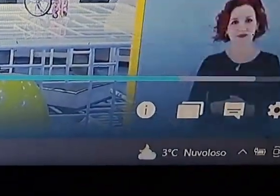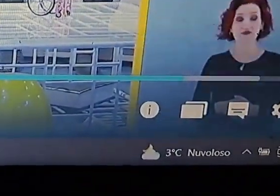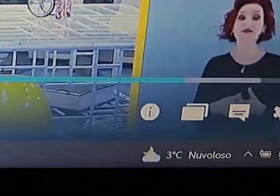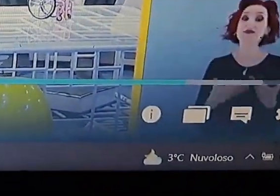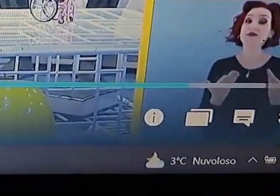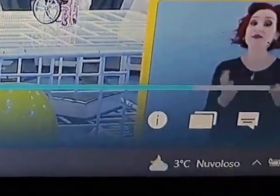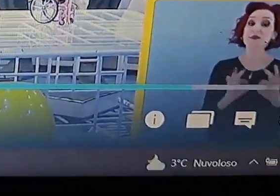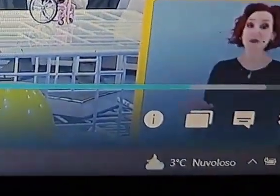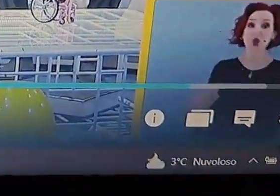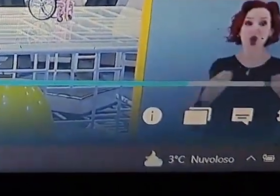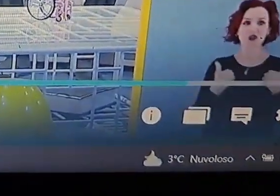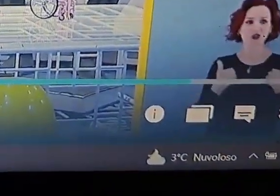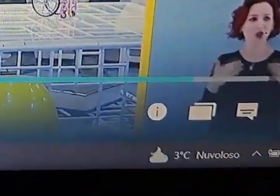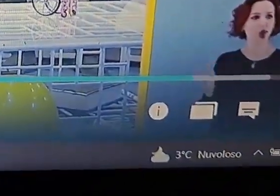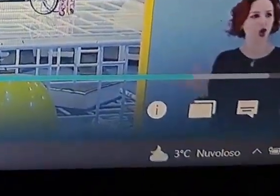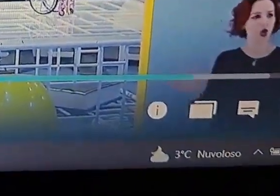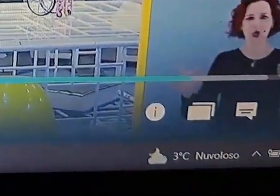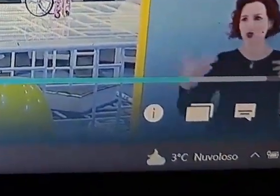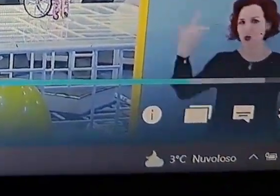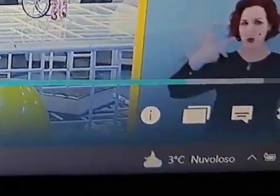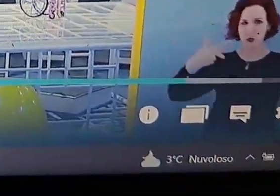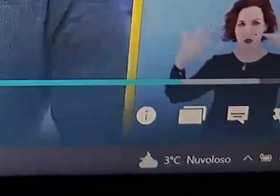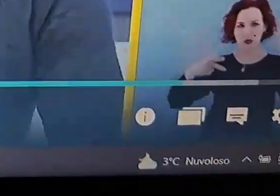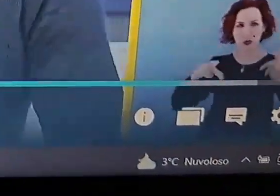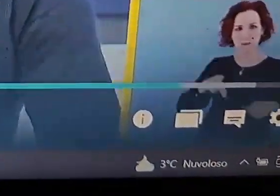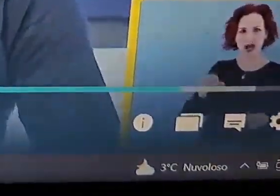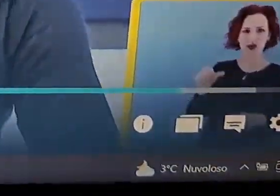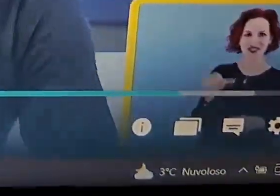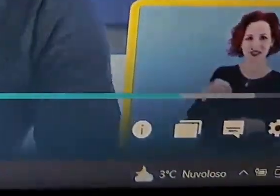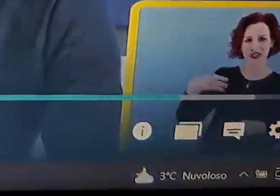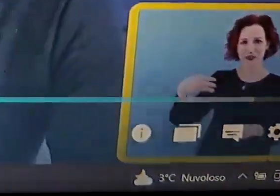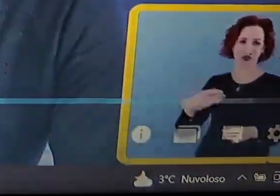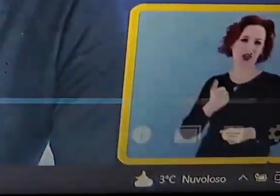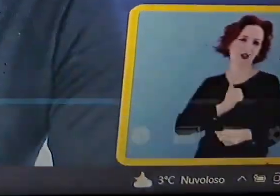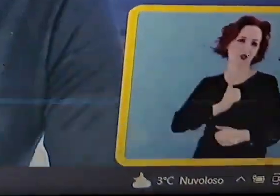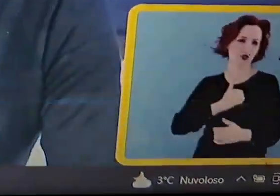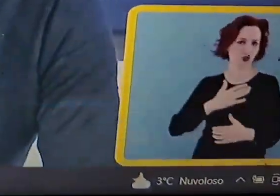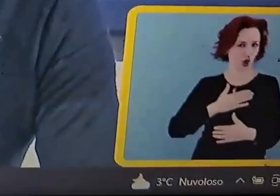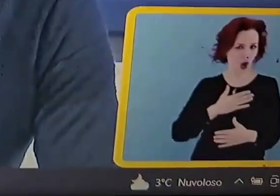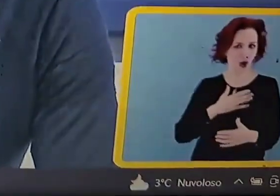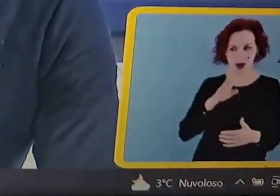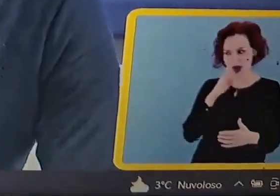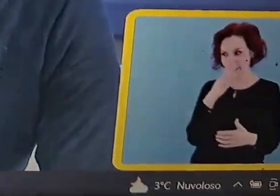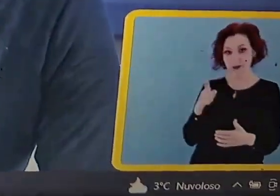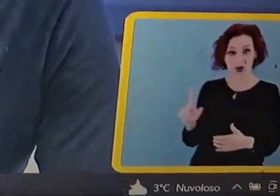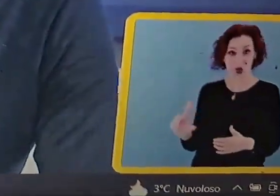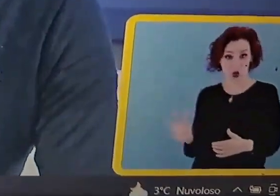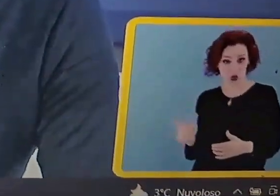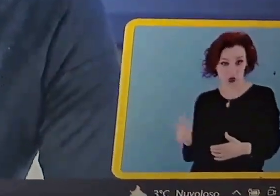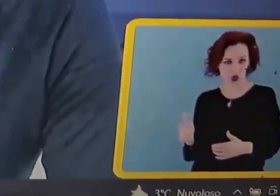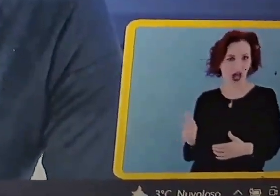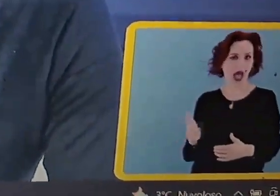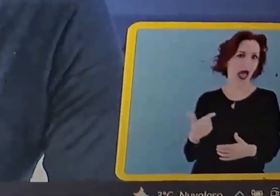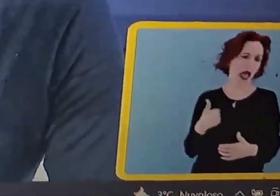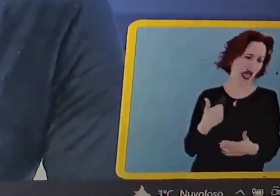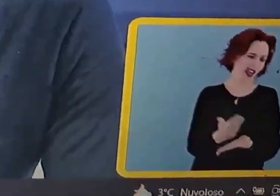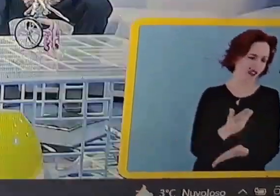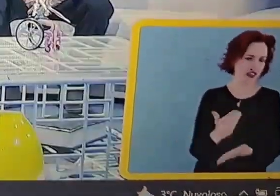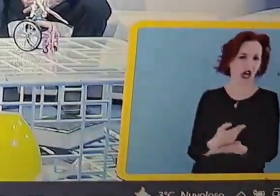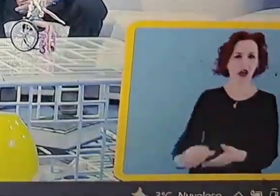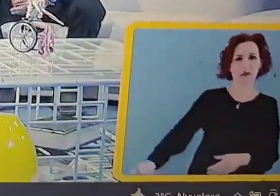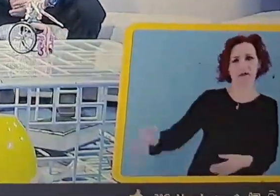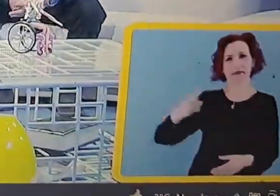Eccomi qua da solo nello studio di Paola Severini Melograni, che approfitto della sua assenza, così nessuno mi chiamerà all'angolo del buon